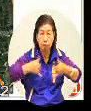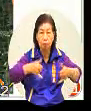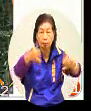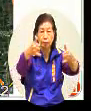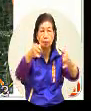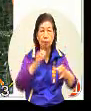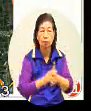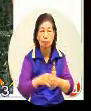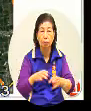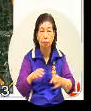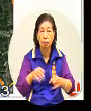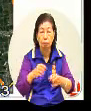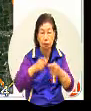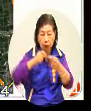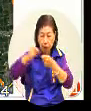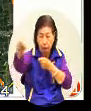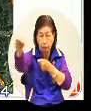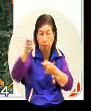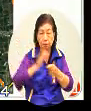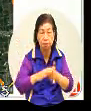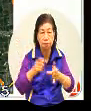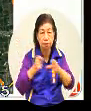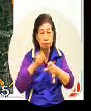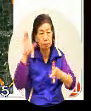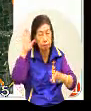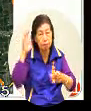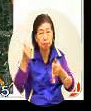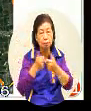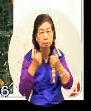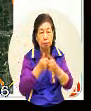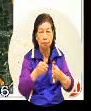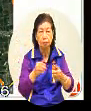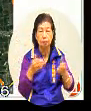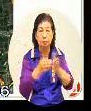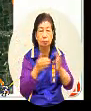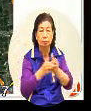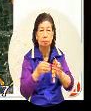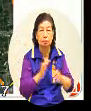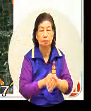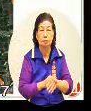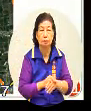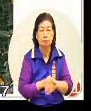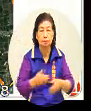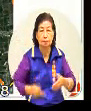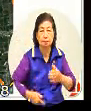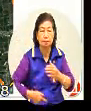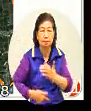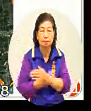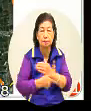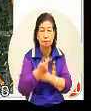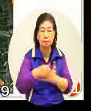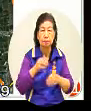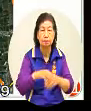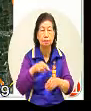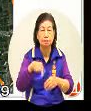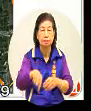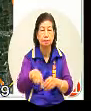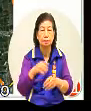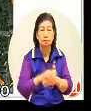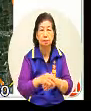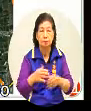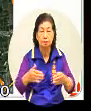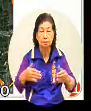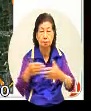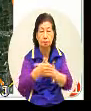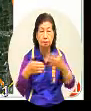调查好啊，测量啊，公听话拢规了啊吼，赶较紧嘞，地方吼，因啊，因为这条的交通对地方真需要，